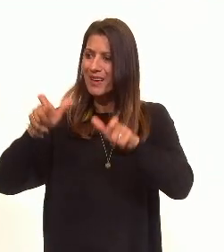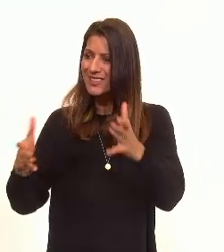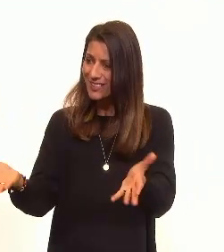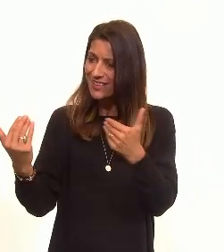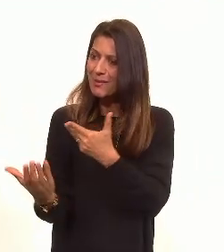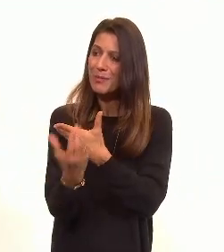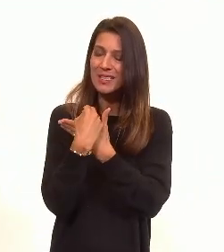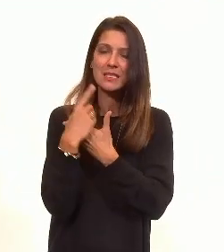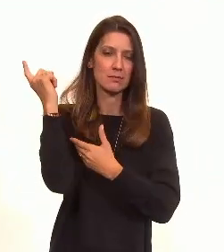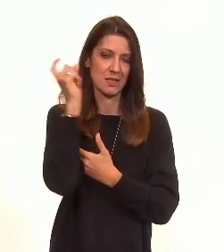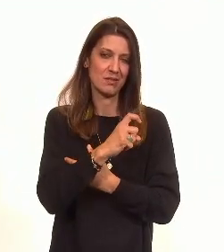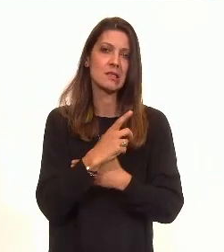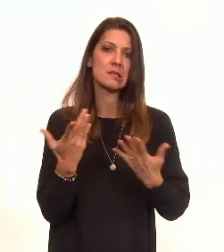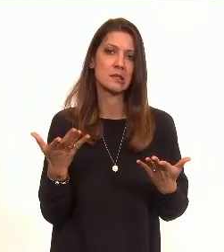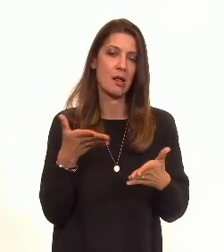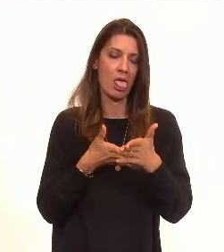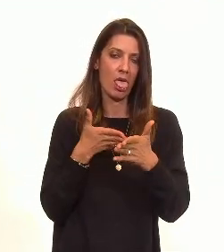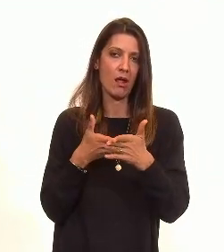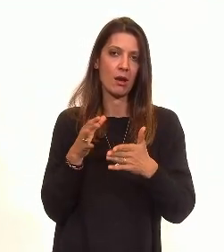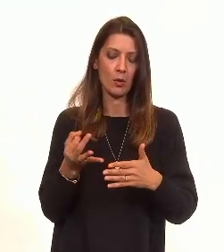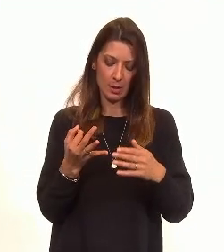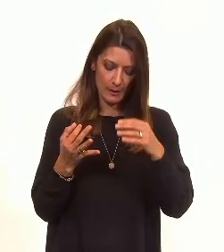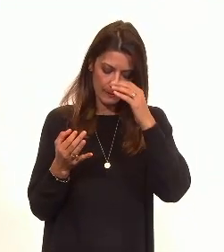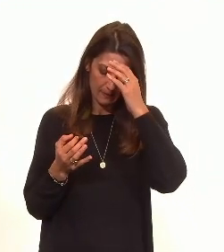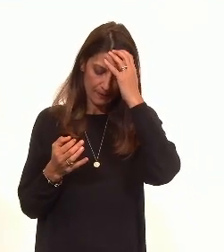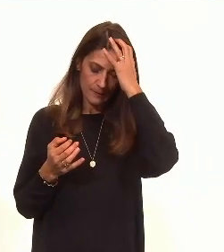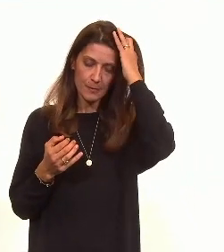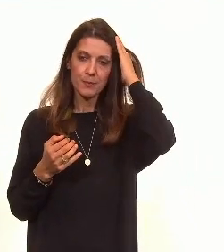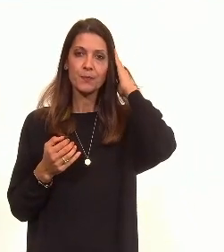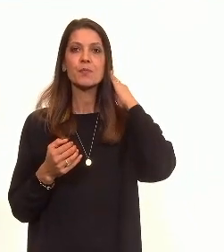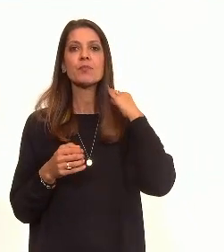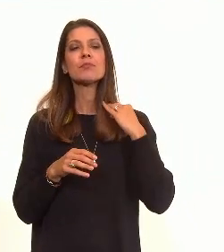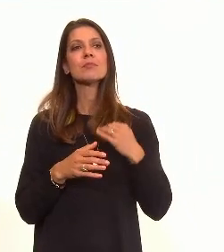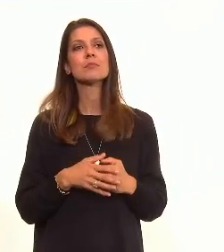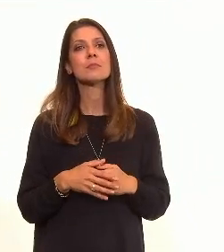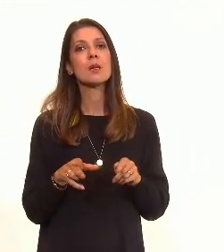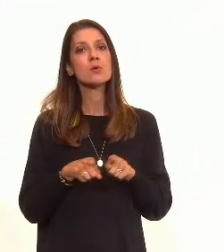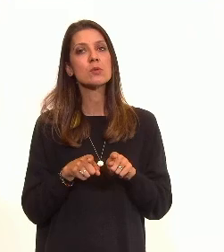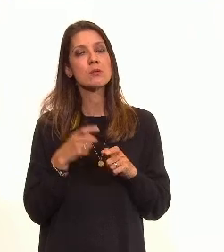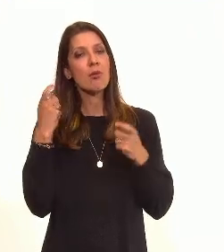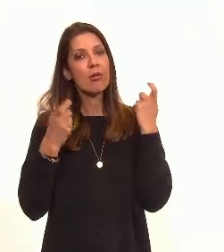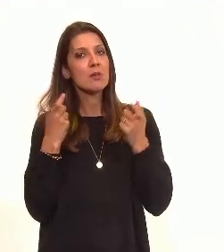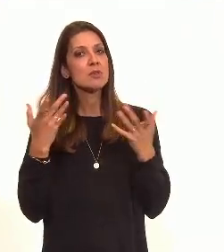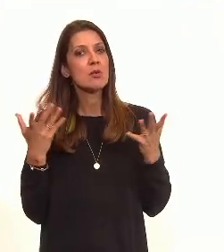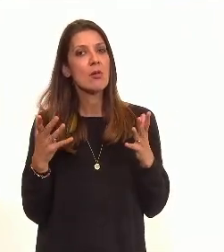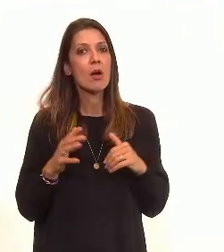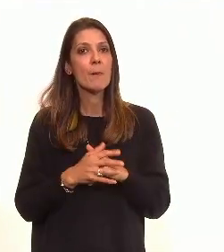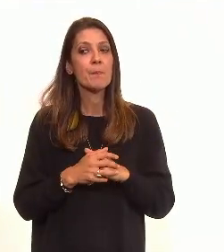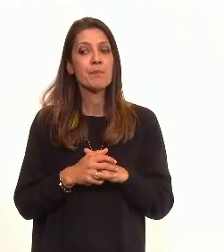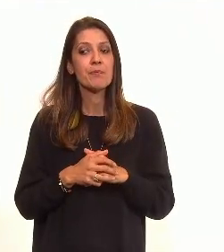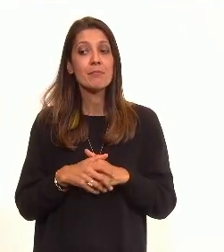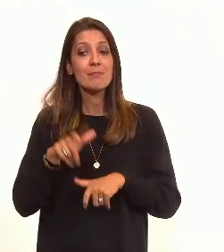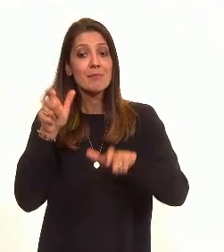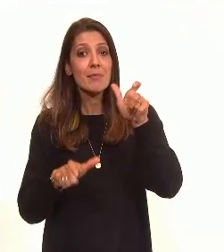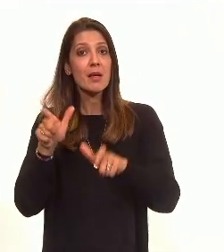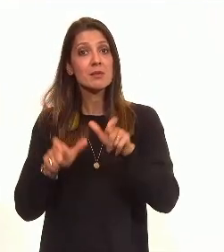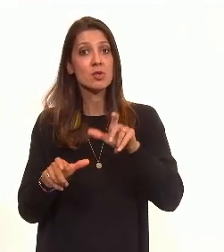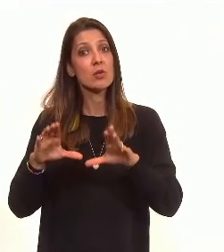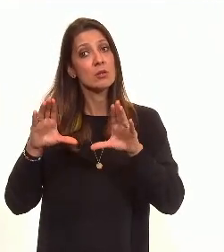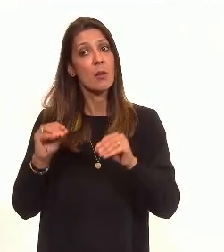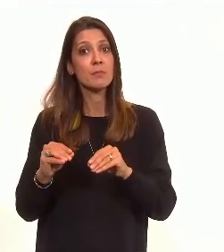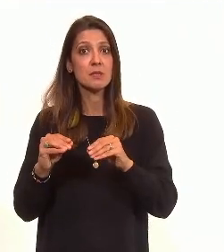à adresser ? Alors comme ça a été dit notamment avant, le premier constat qu'on a fait, c'était le constat du droit de vote,